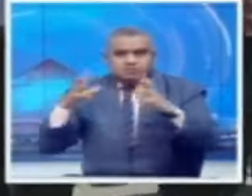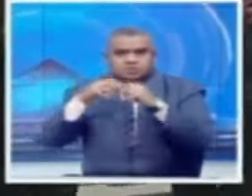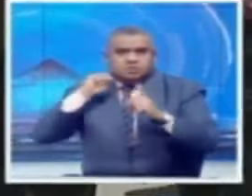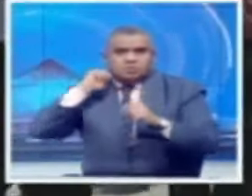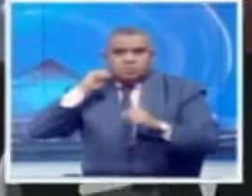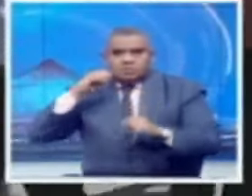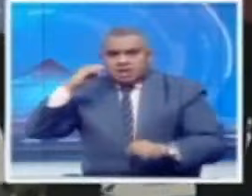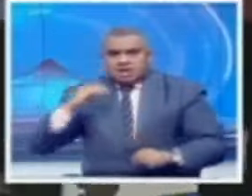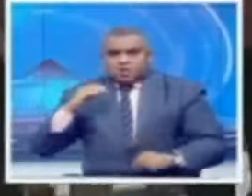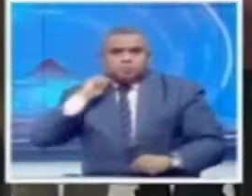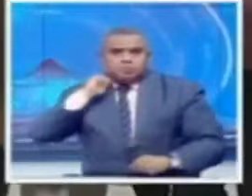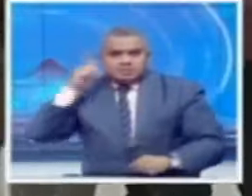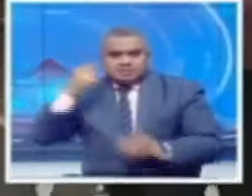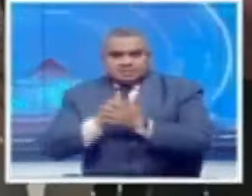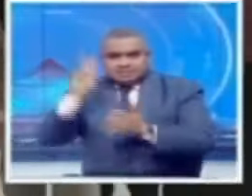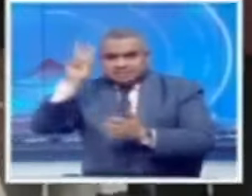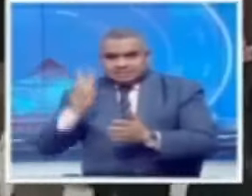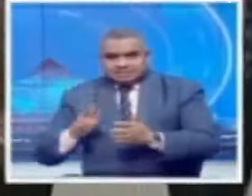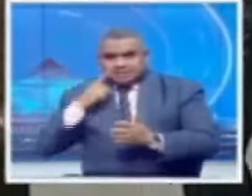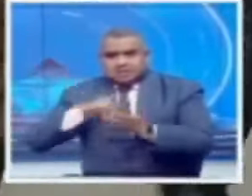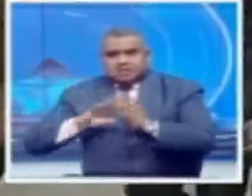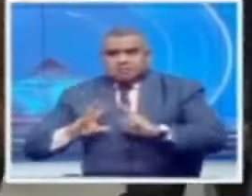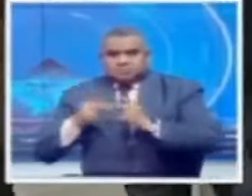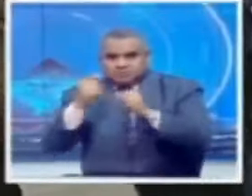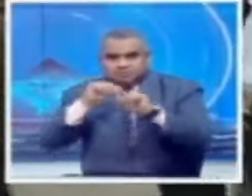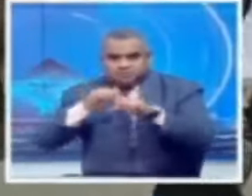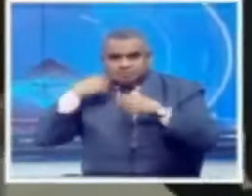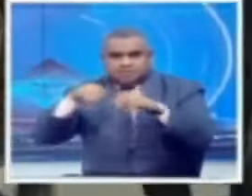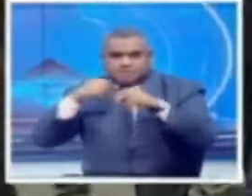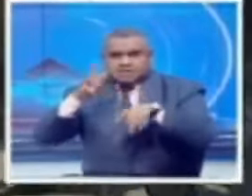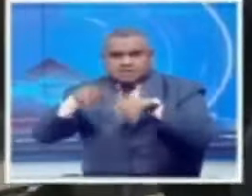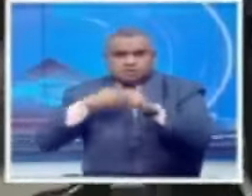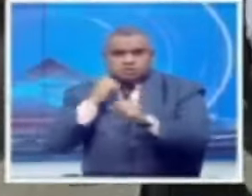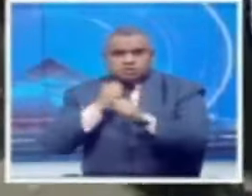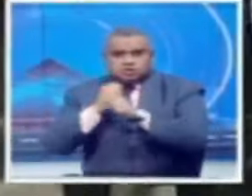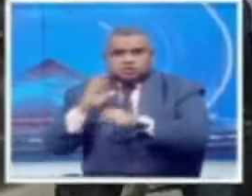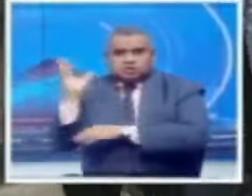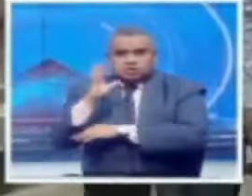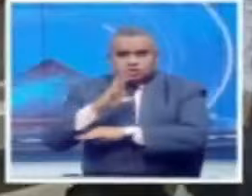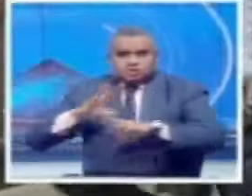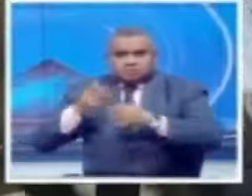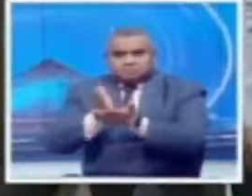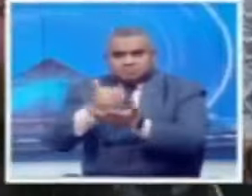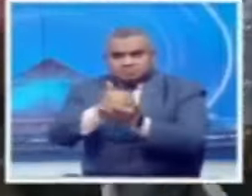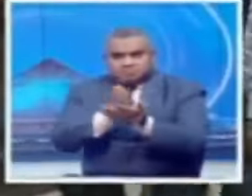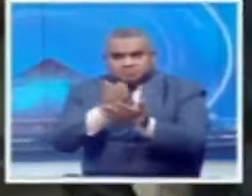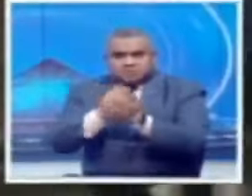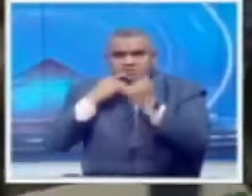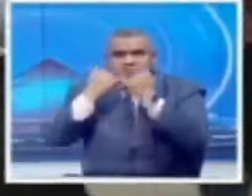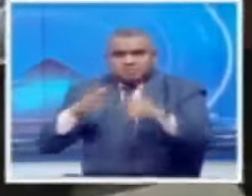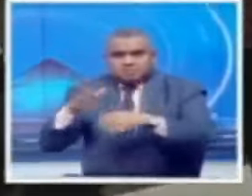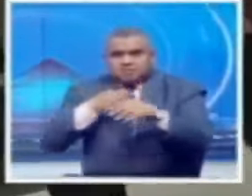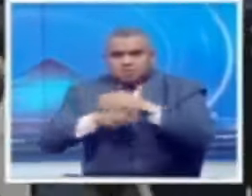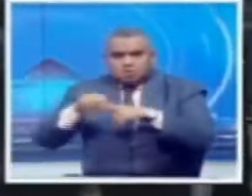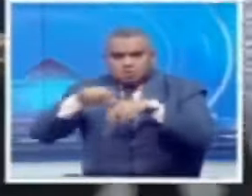محافظ جنوب سيناء حول مخطط تطوير السوق وكذا خطة التشجير وتطوير تقسيم المشاتل بمدخل